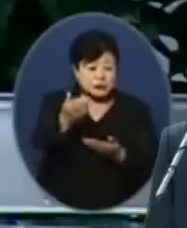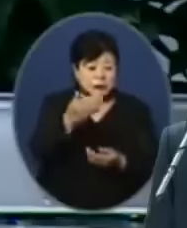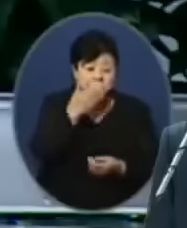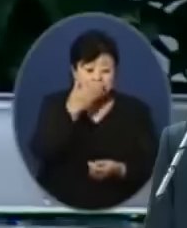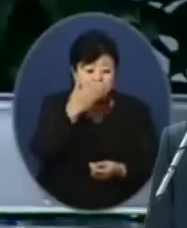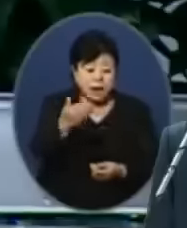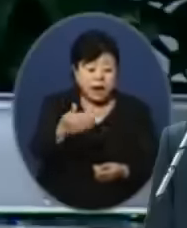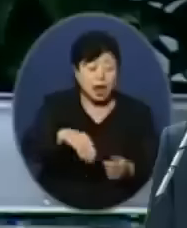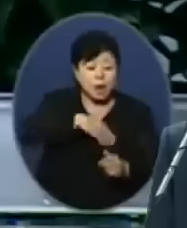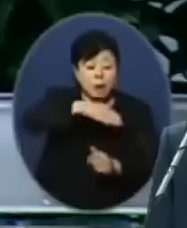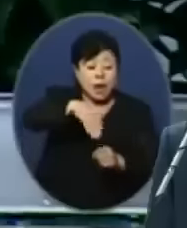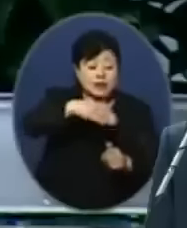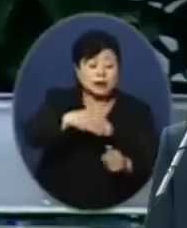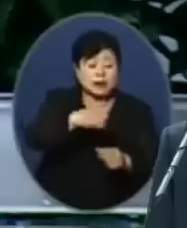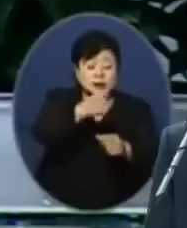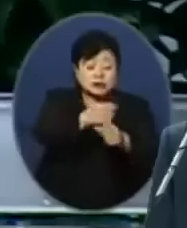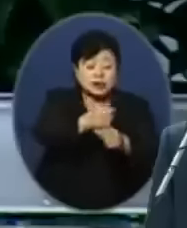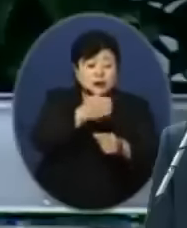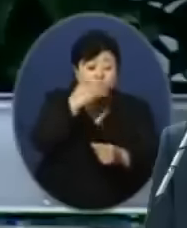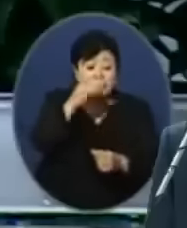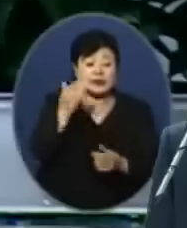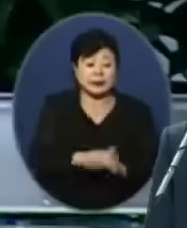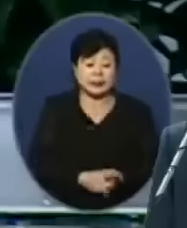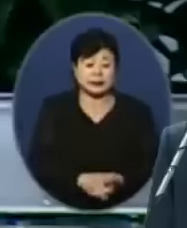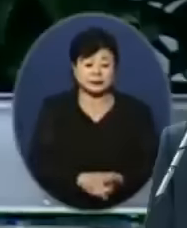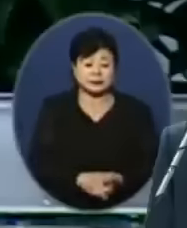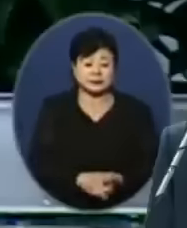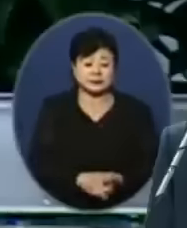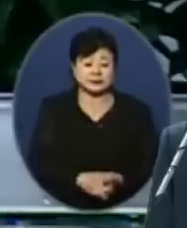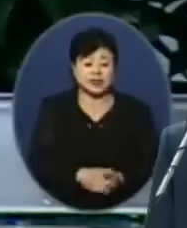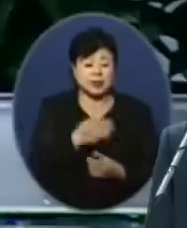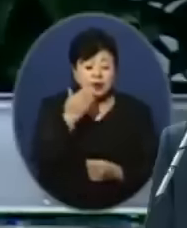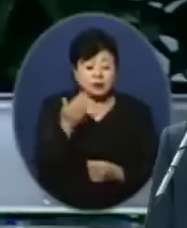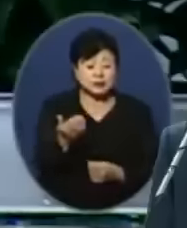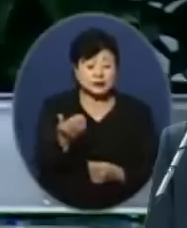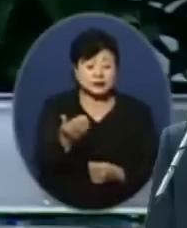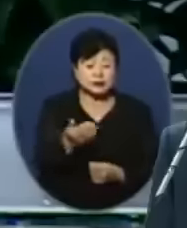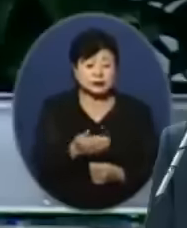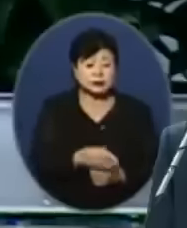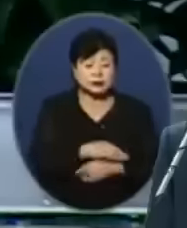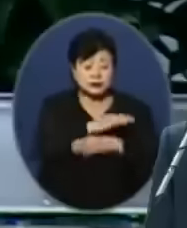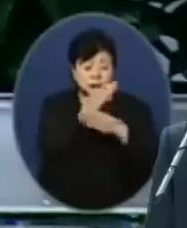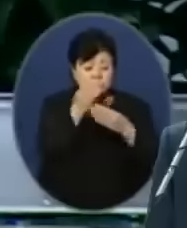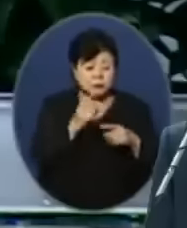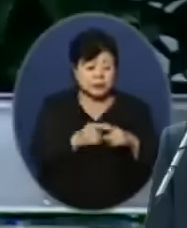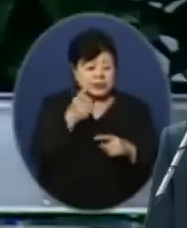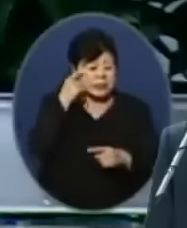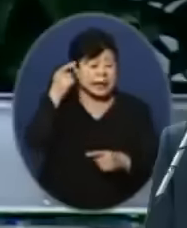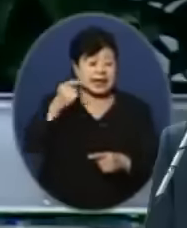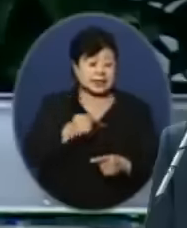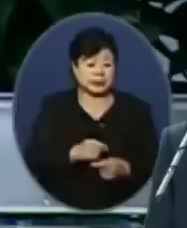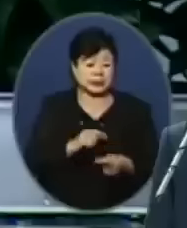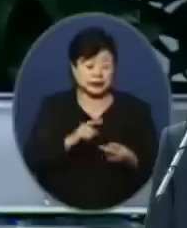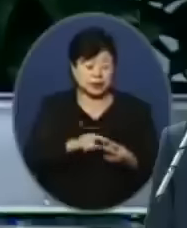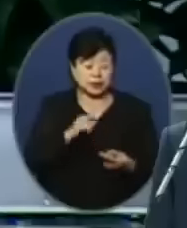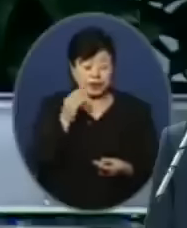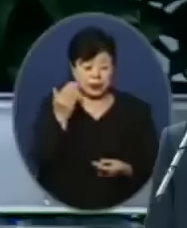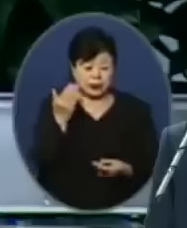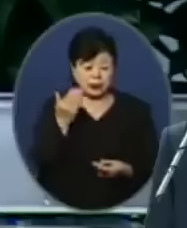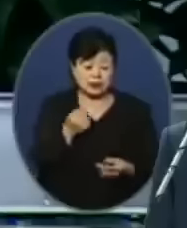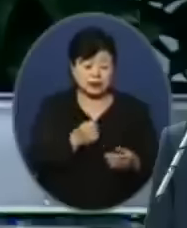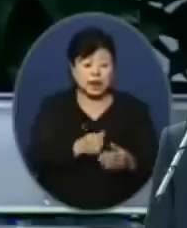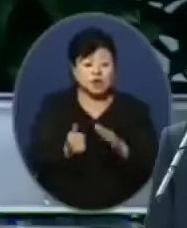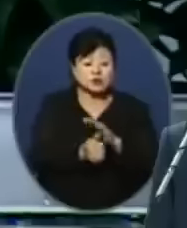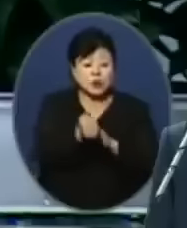있고 환경을 창조할 수가 있는 것입니다. 여러분의 절대 긍정적인 생각이 보배인 것입니다.